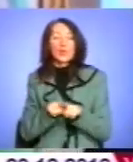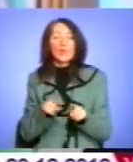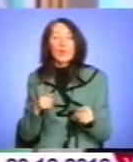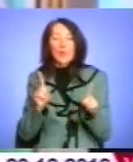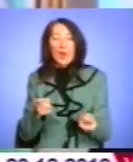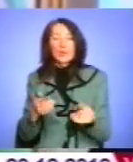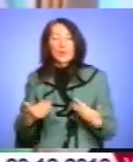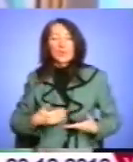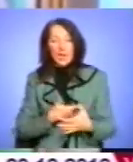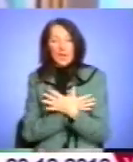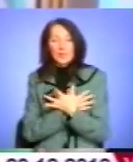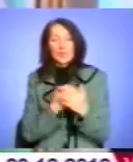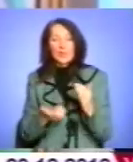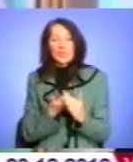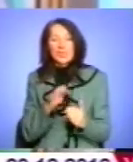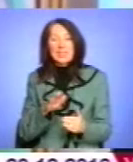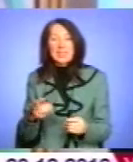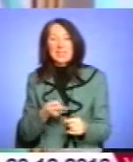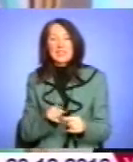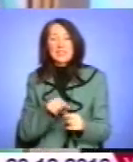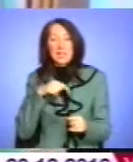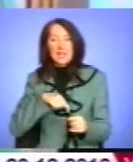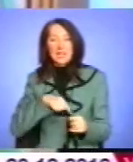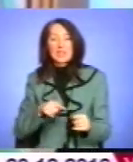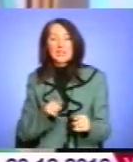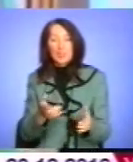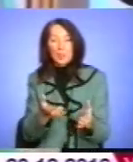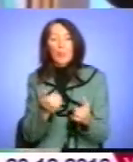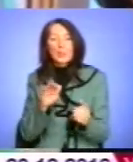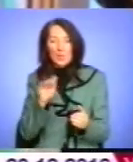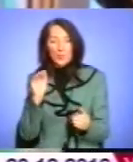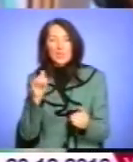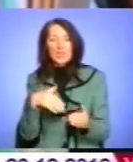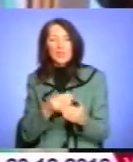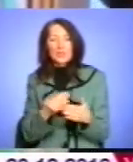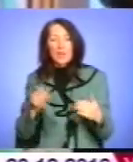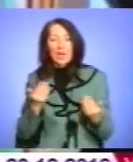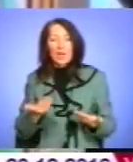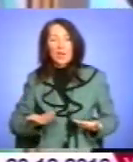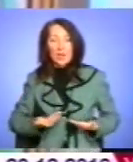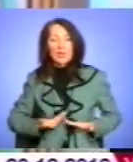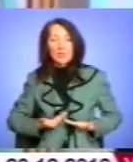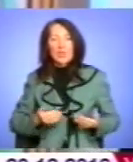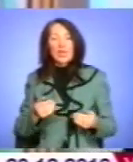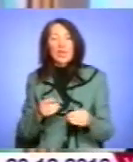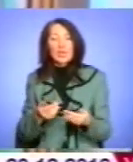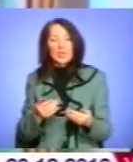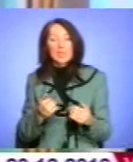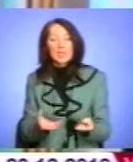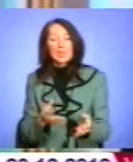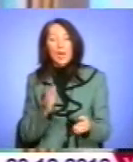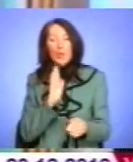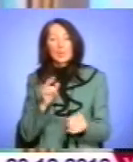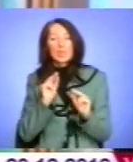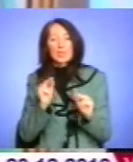щоб дітки ці риси перехоплювали у своє повсякденне життя, були добрими, чесними, справедливими і поспішали всім допомогу, так